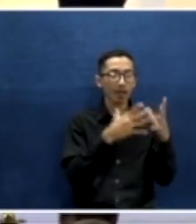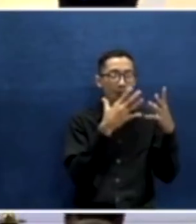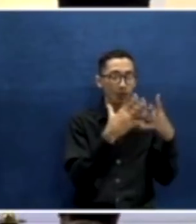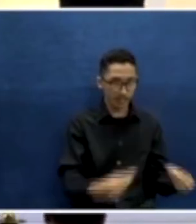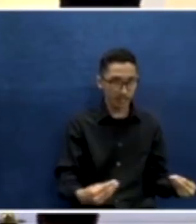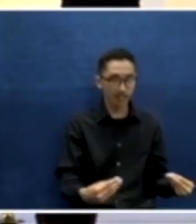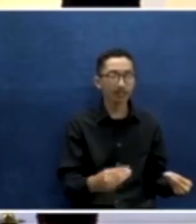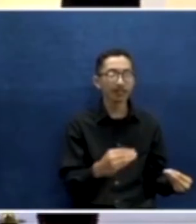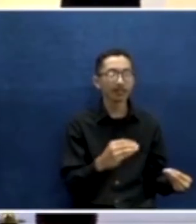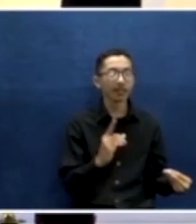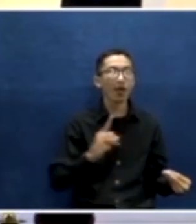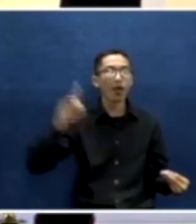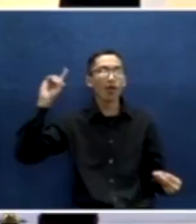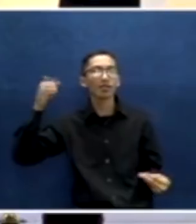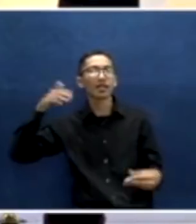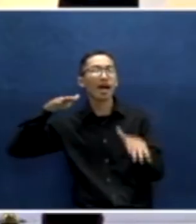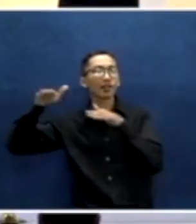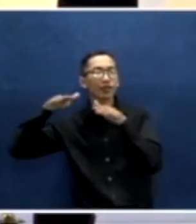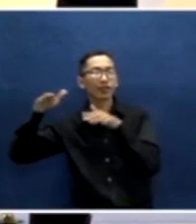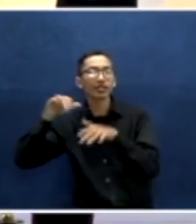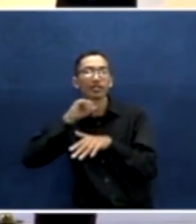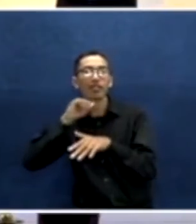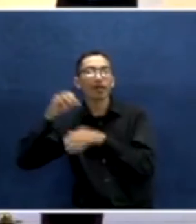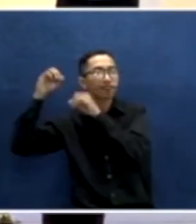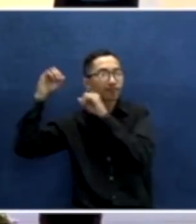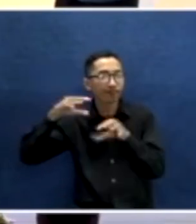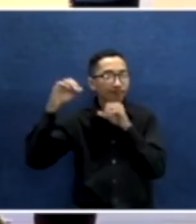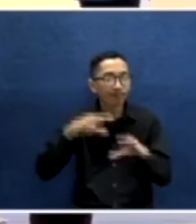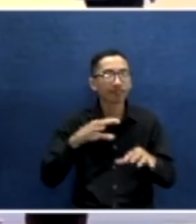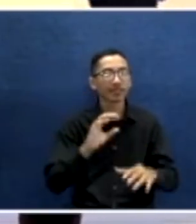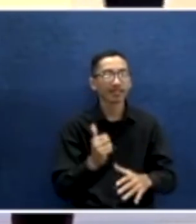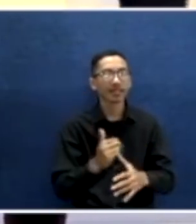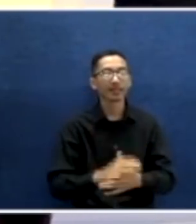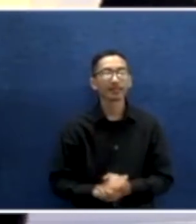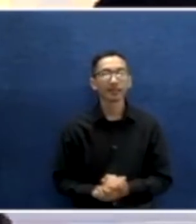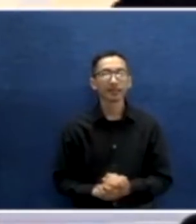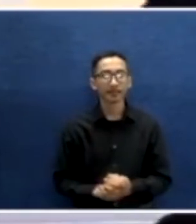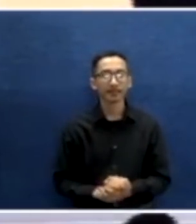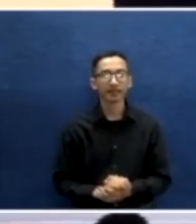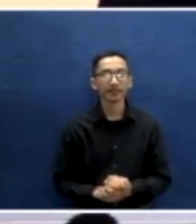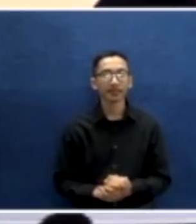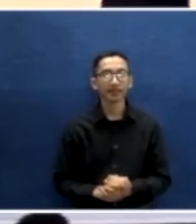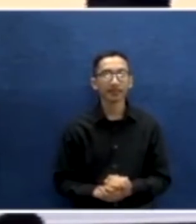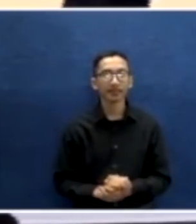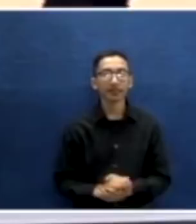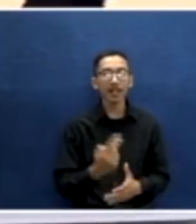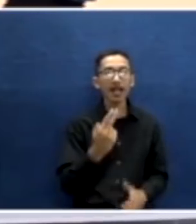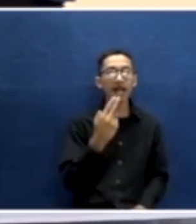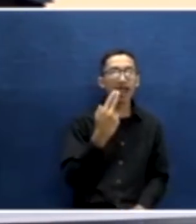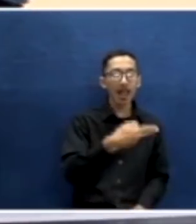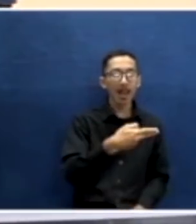siapapun yang kemudian mereka itu apabila telah mengambil sesuatu yang halal siapapun yang telah mengambil yang